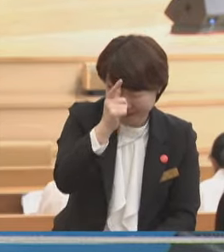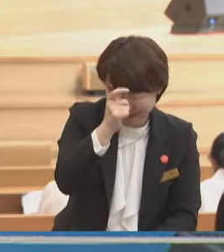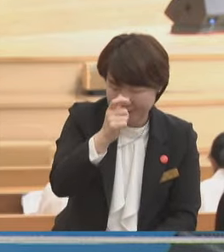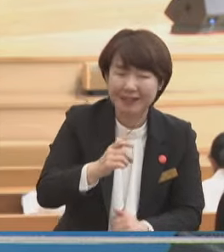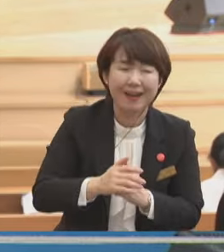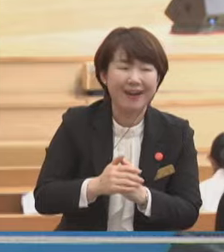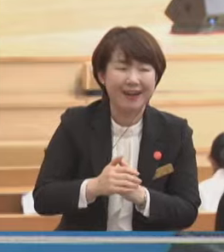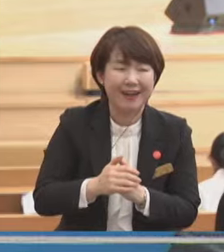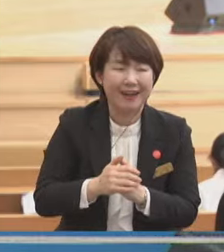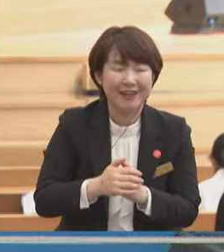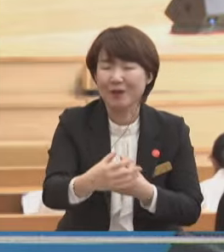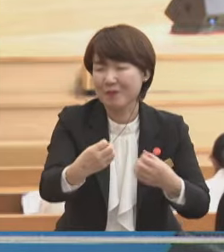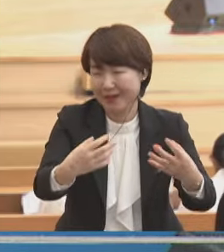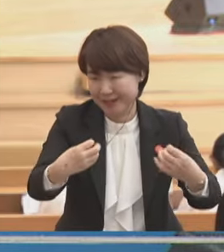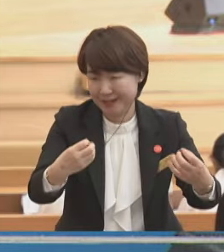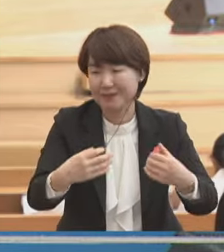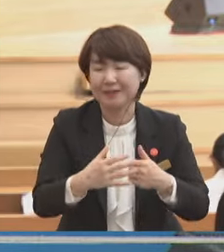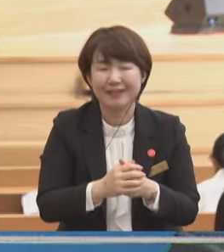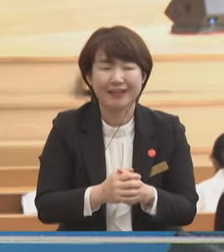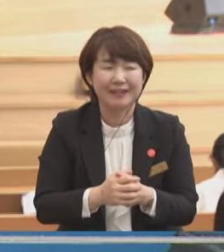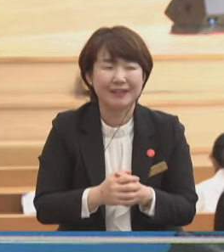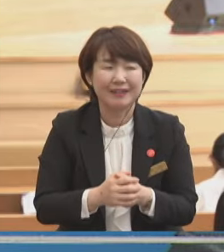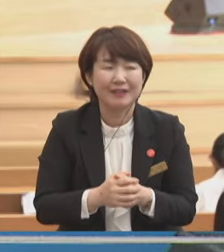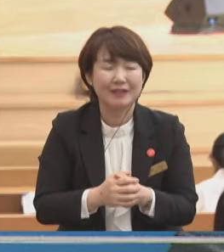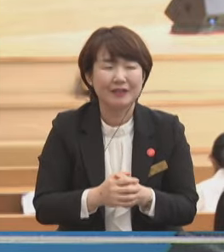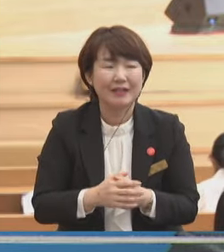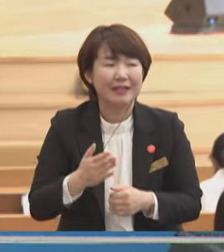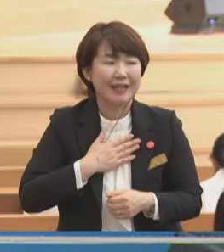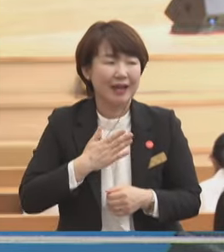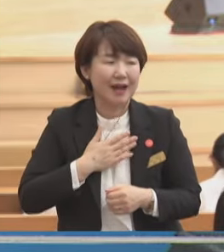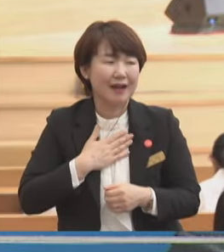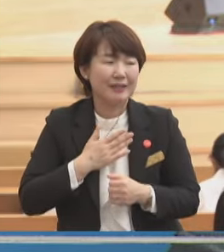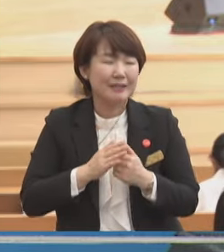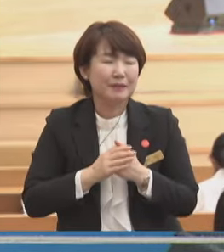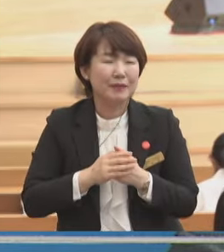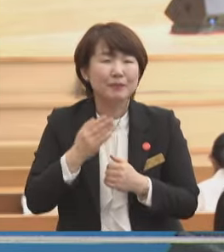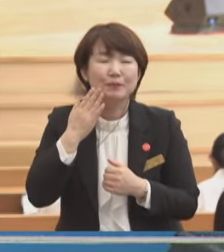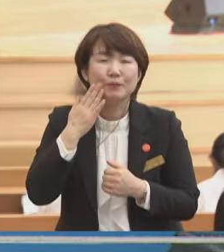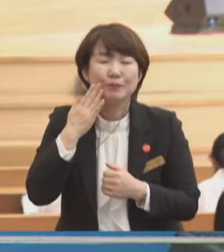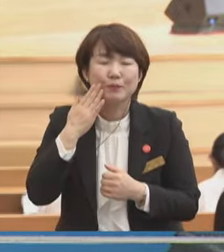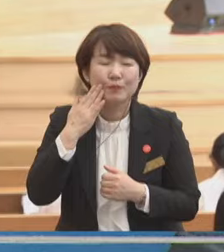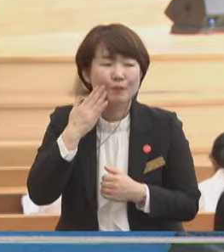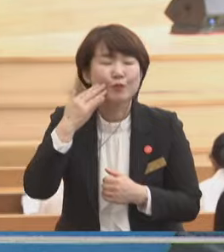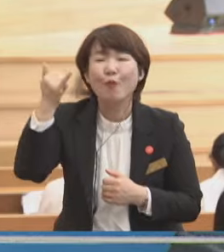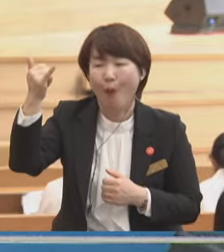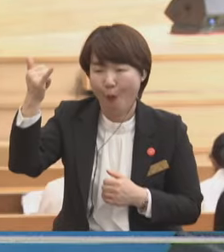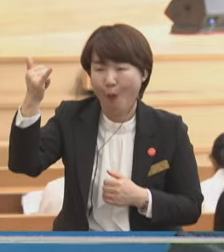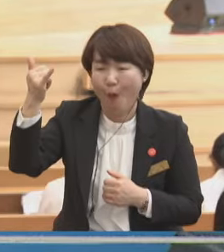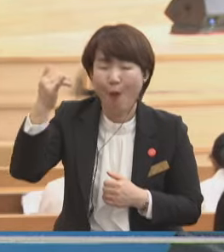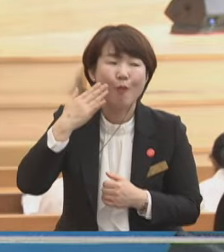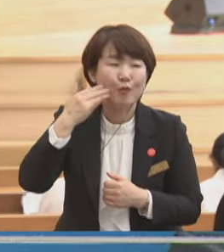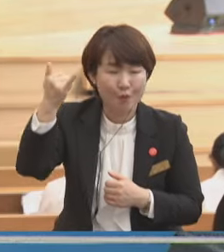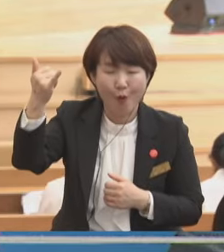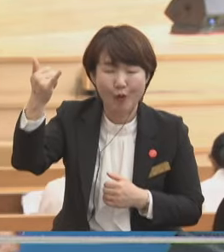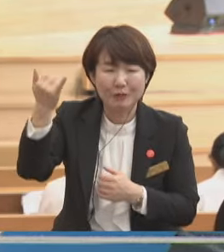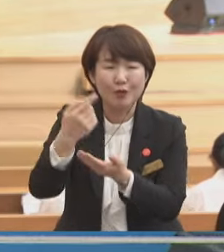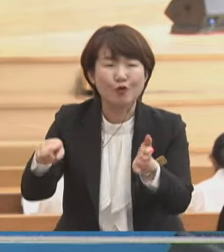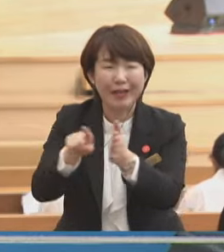고집이 있죠 제가 부모 전도를 위해 가지고 정말 오랫동안 기도하고